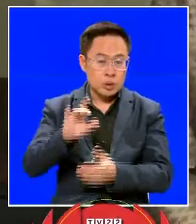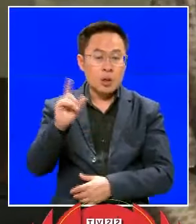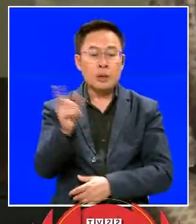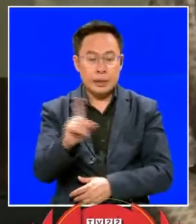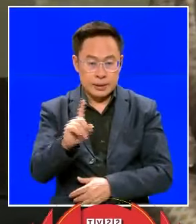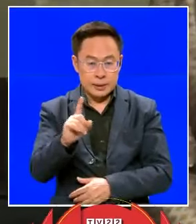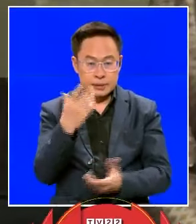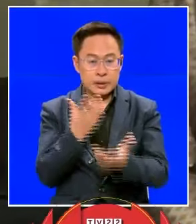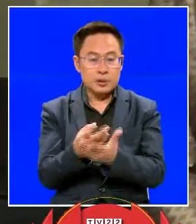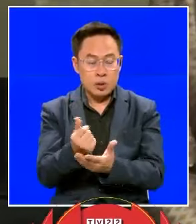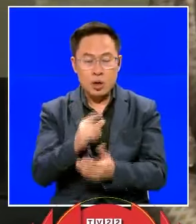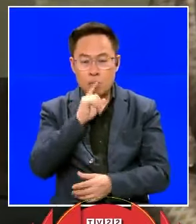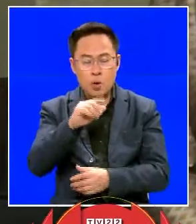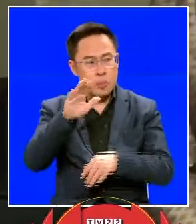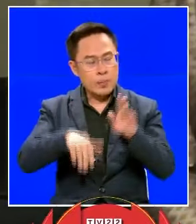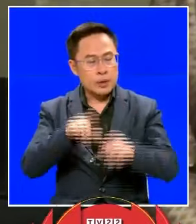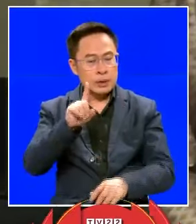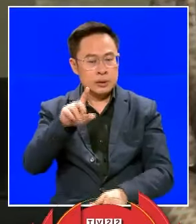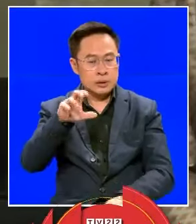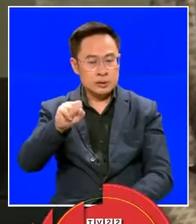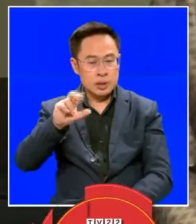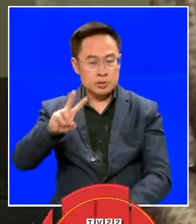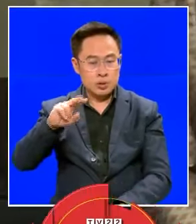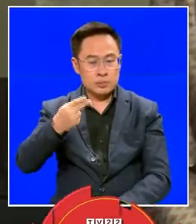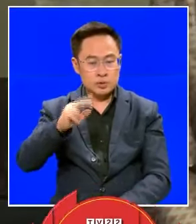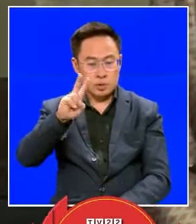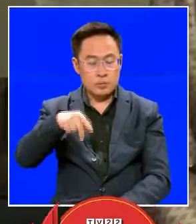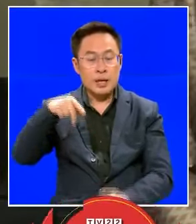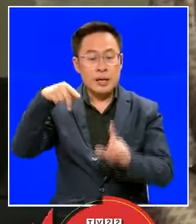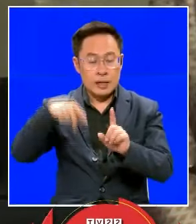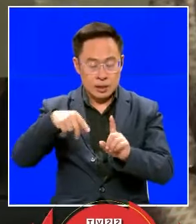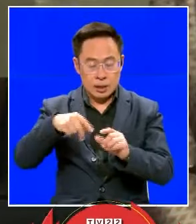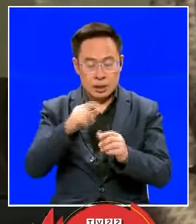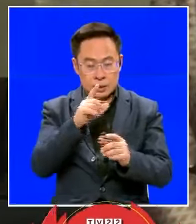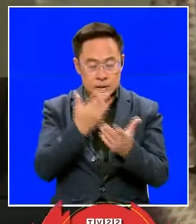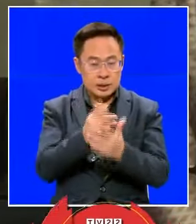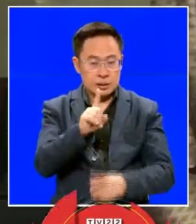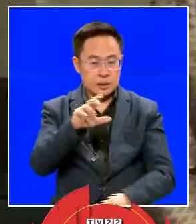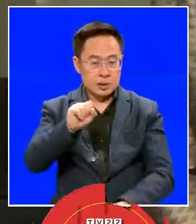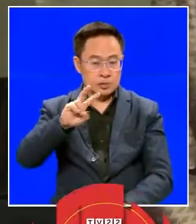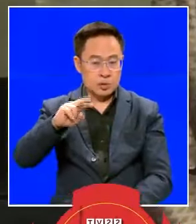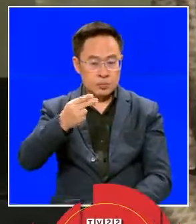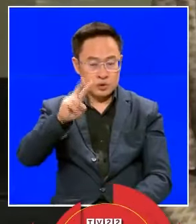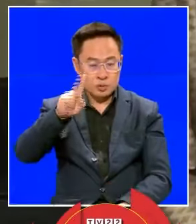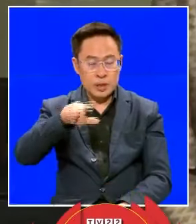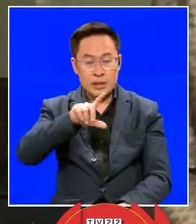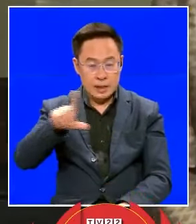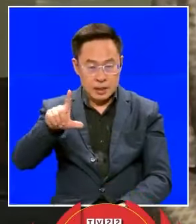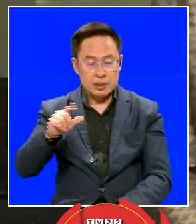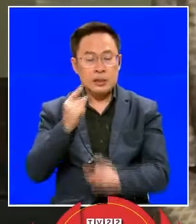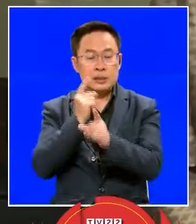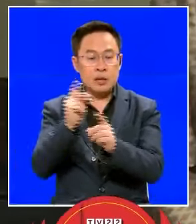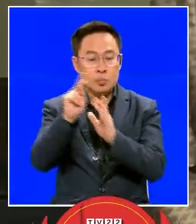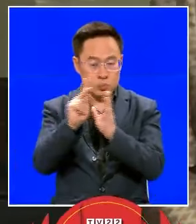ชัดๆนะครับแต่บอกว่า 12,000ล้านอันนี้เป็นวงเงินสูงสุดที่จะเป็นไปได้ตามกฎหมายใน